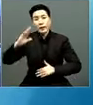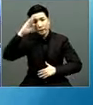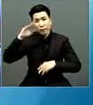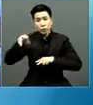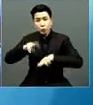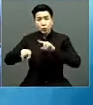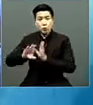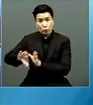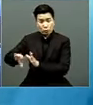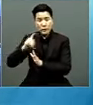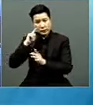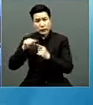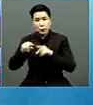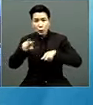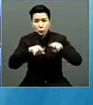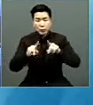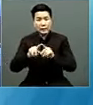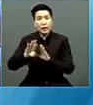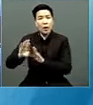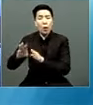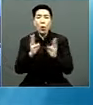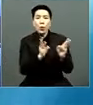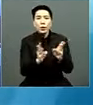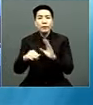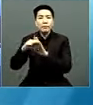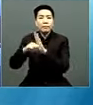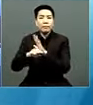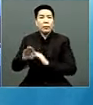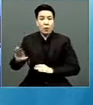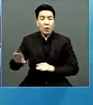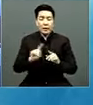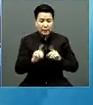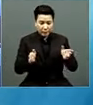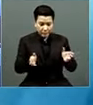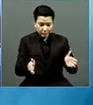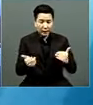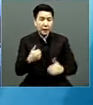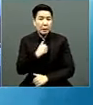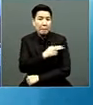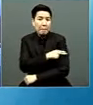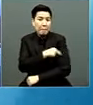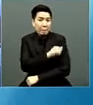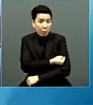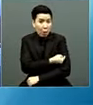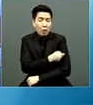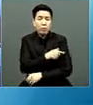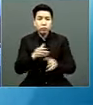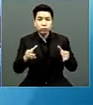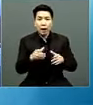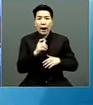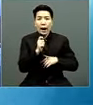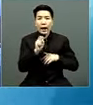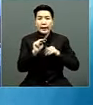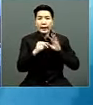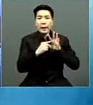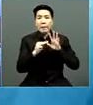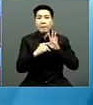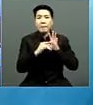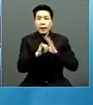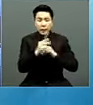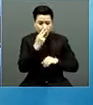ที่ไปตรวจนะครับคือมาตรการหลักๆอันนั้นแต่ของทางกระทรวงสาธารณสุขโดยกรมอนามัยจะไปตรวจดูระดับของ